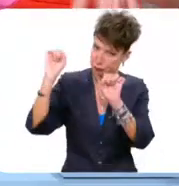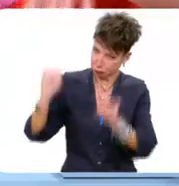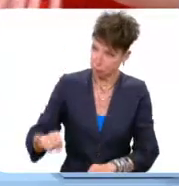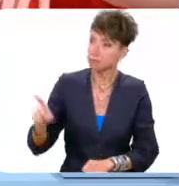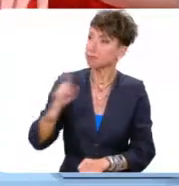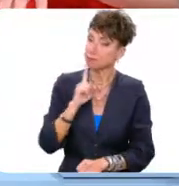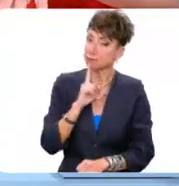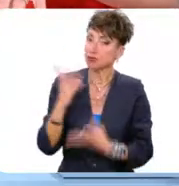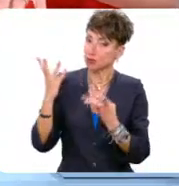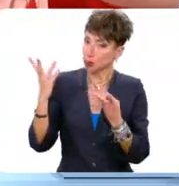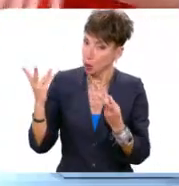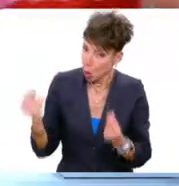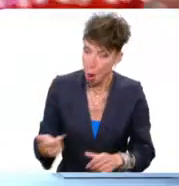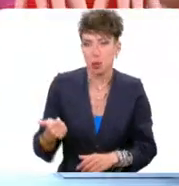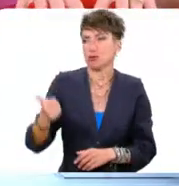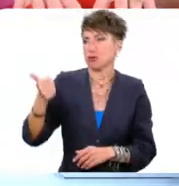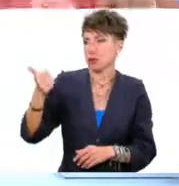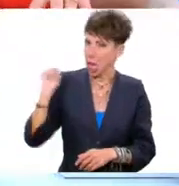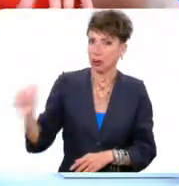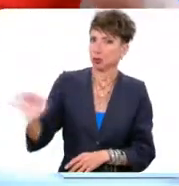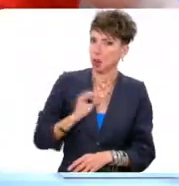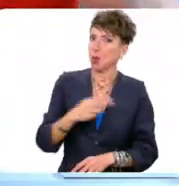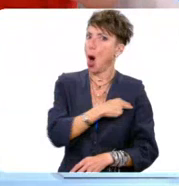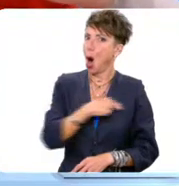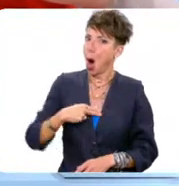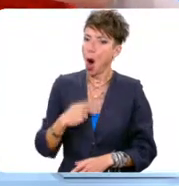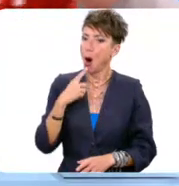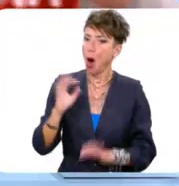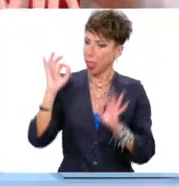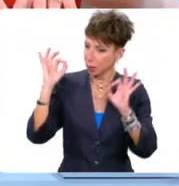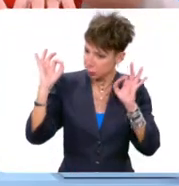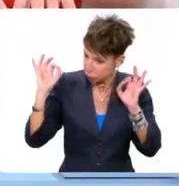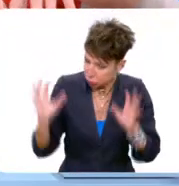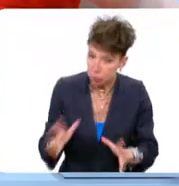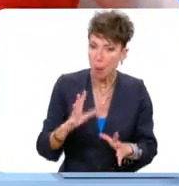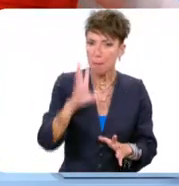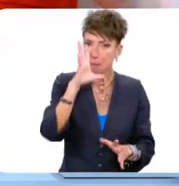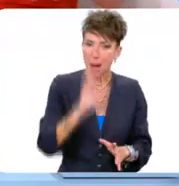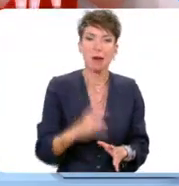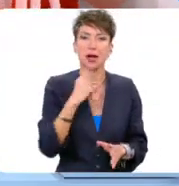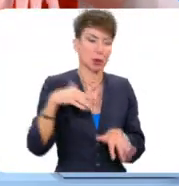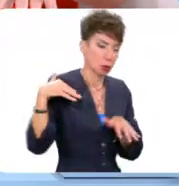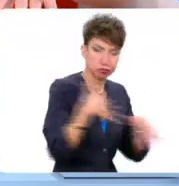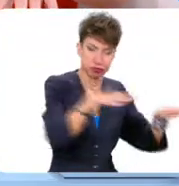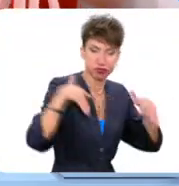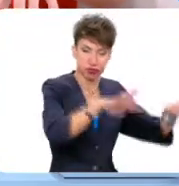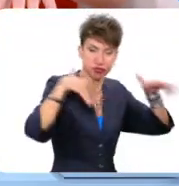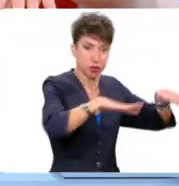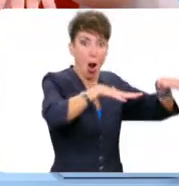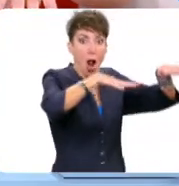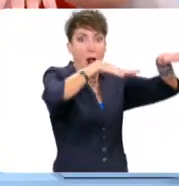όπως μας εξής εχθές και ο κύριος μ κ κύριο μηνόπουλος ξρε τι κ ναι ο καθηγητής πανεπιστημίου από την άλλη